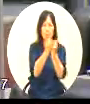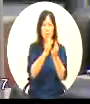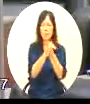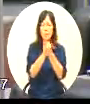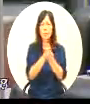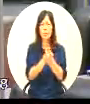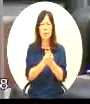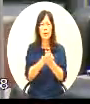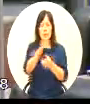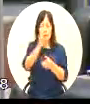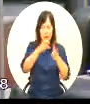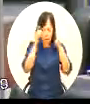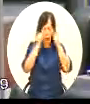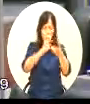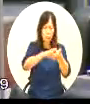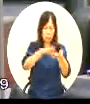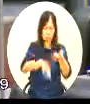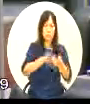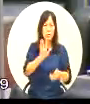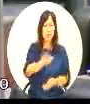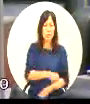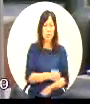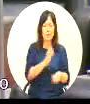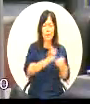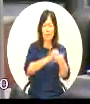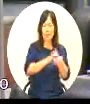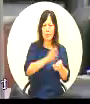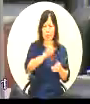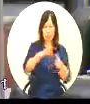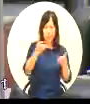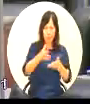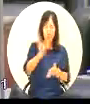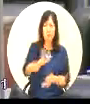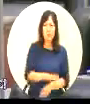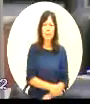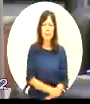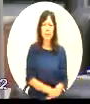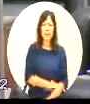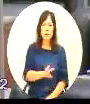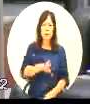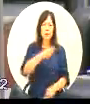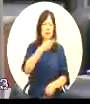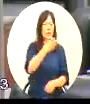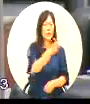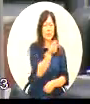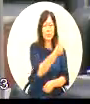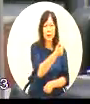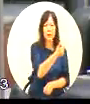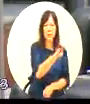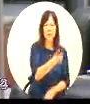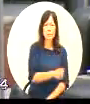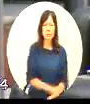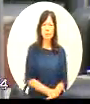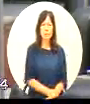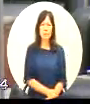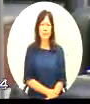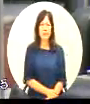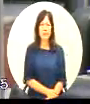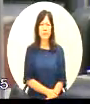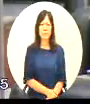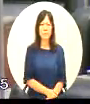到高雄医学院就医，那这个30岁的男子，他因为就是使用一